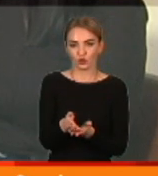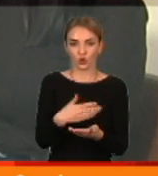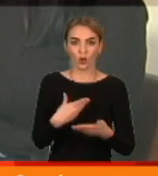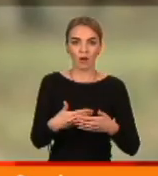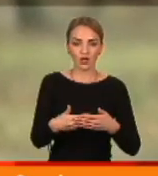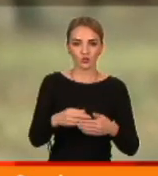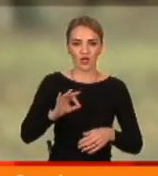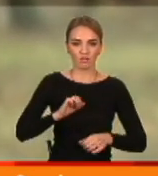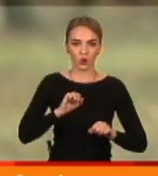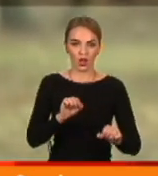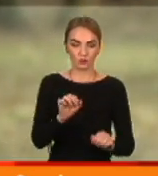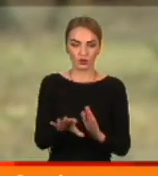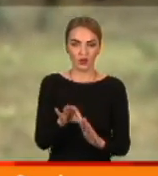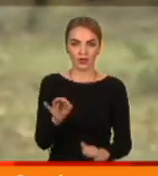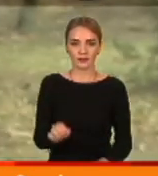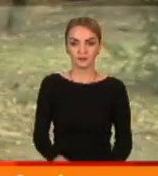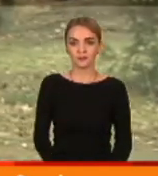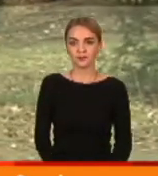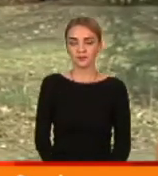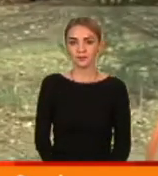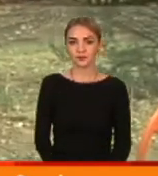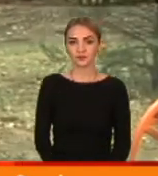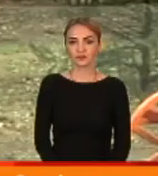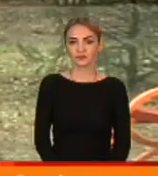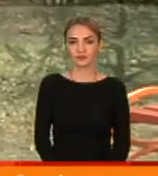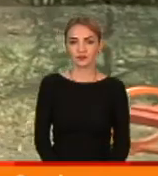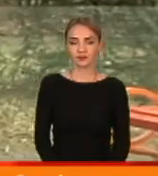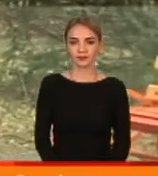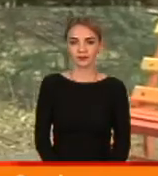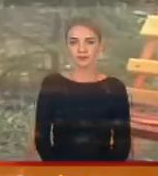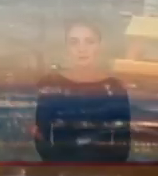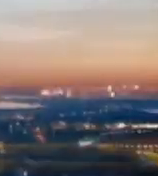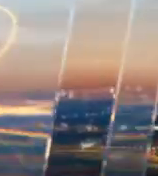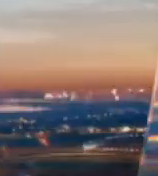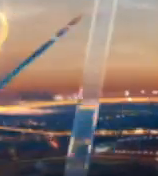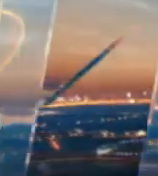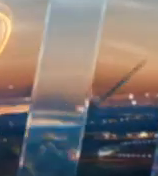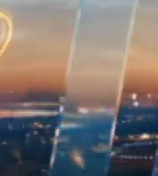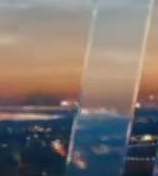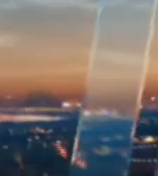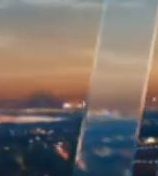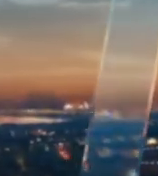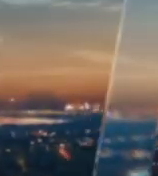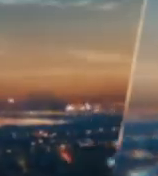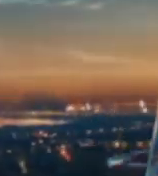громадськістю будемо обирати. Анастасія Єчкалова, Юрій Довгоручко, Сергій Дикун. Програма «Вікна СТБ».